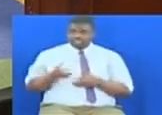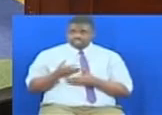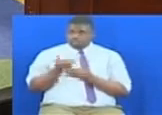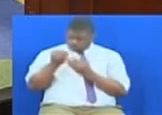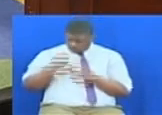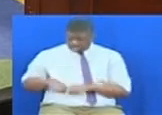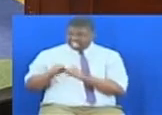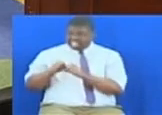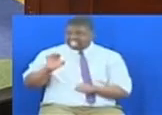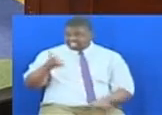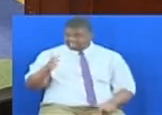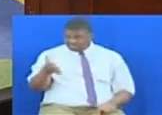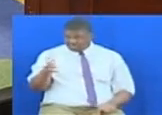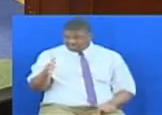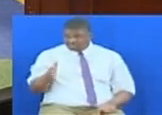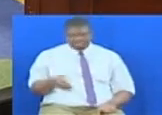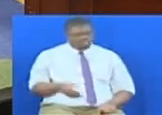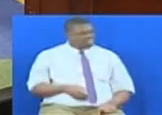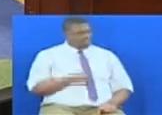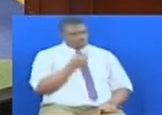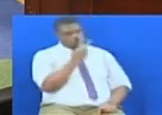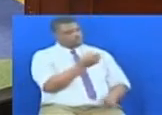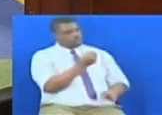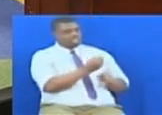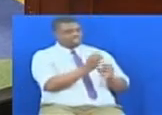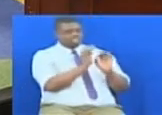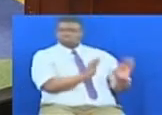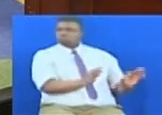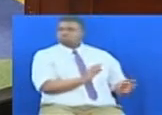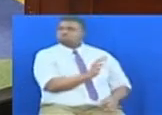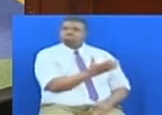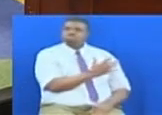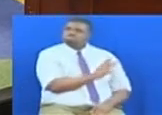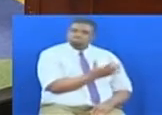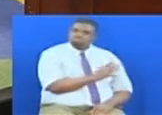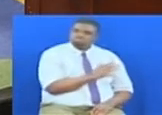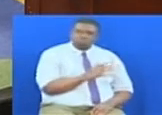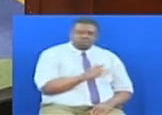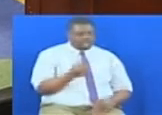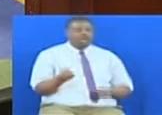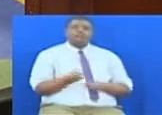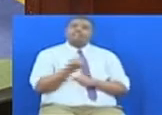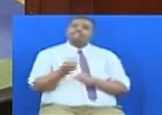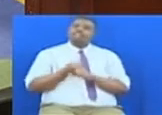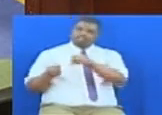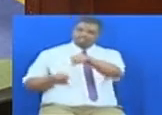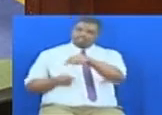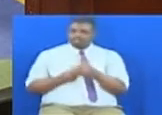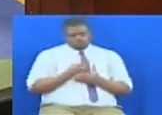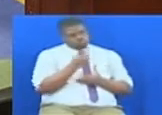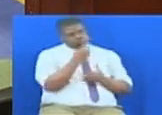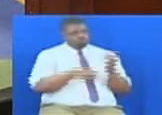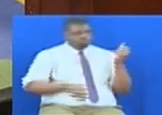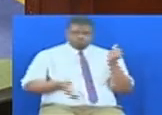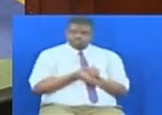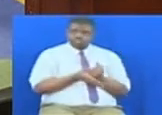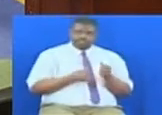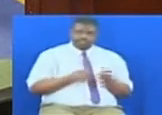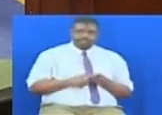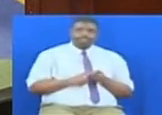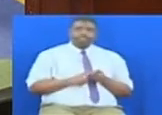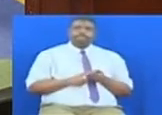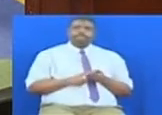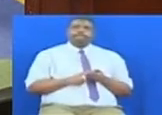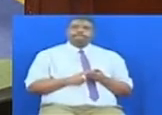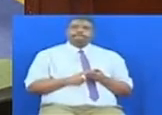Usingeyatekeleza vizuri, tusingeweza kuona kazi nzuri ambayo ameifanya rais wetu. Jambo jingine